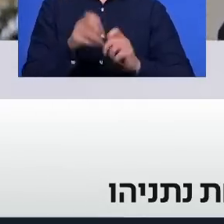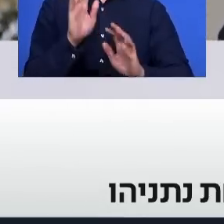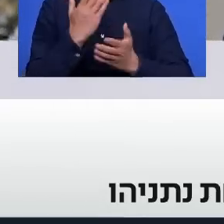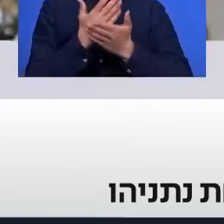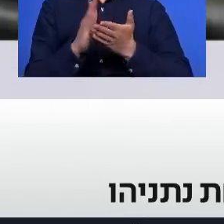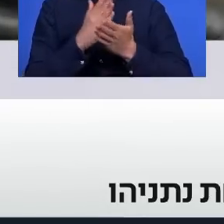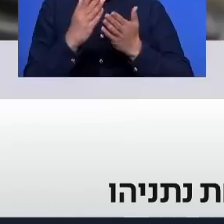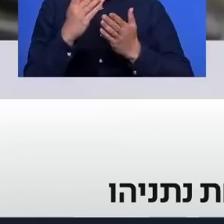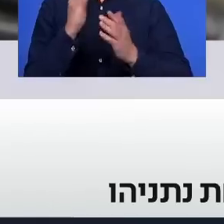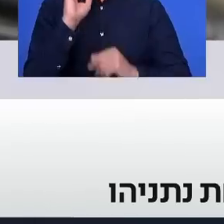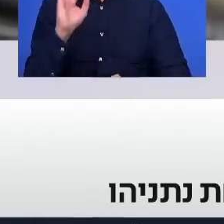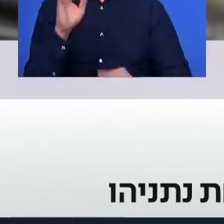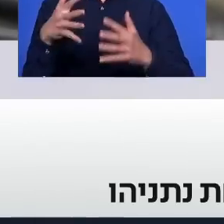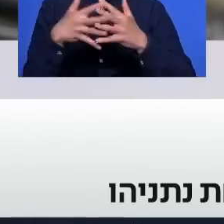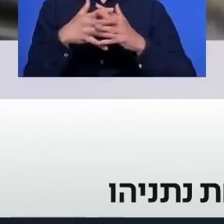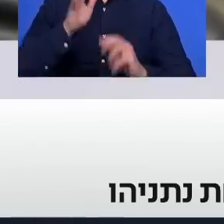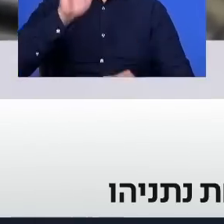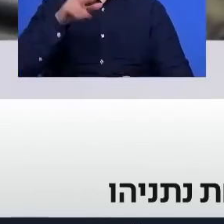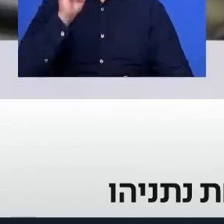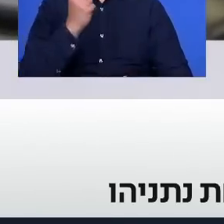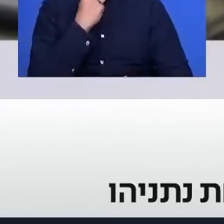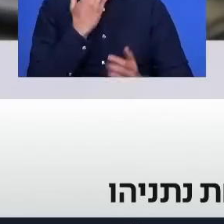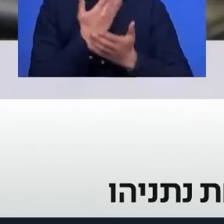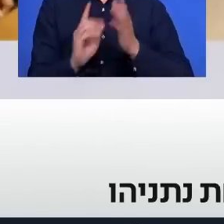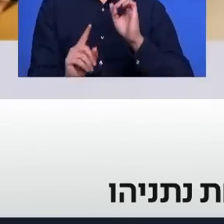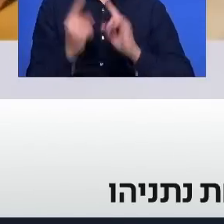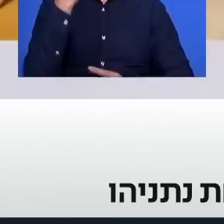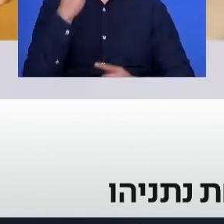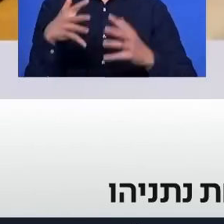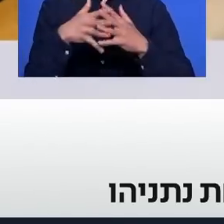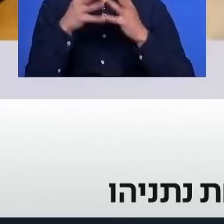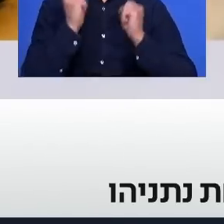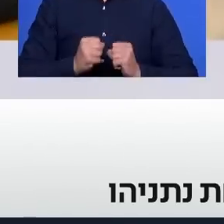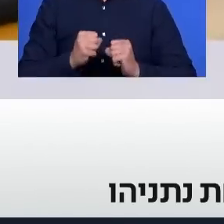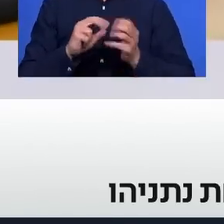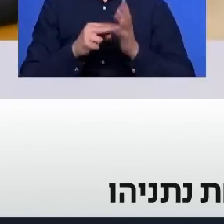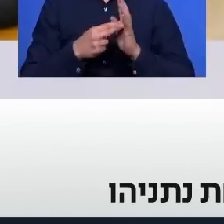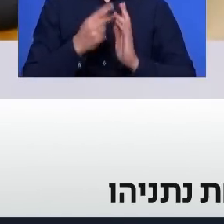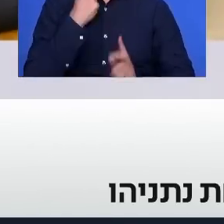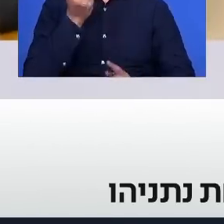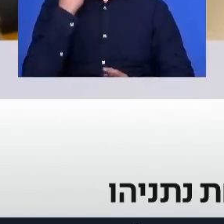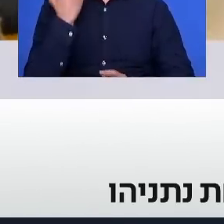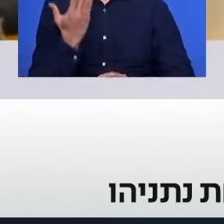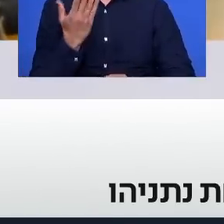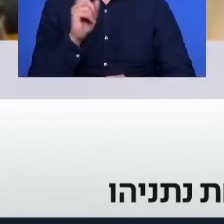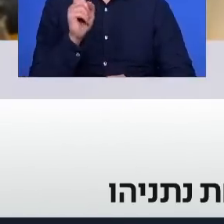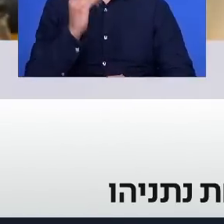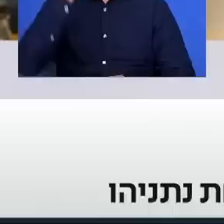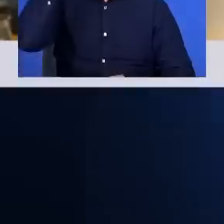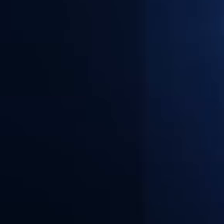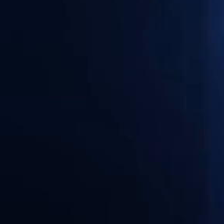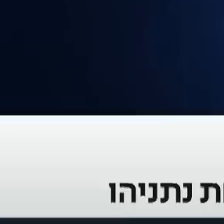בהחלטת הקבינט, וגם, צריך לומר, החלטה חריגה של הקבינט המדיני-ביטחוני משבוע שעבר, וממזכירות הממשלה